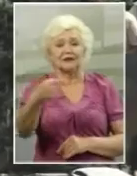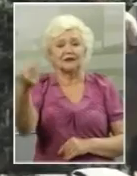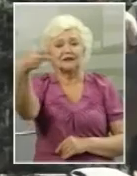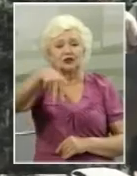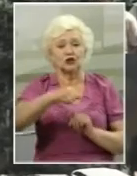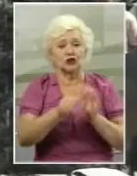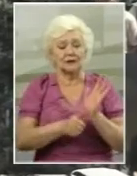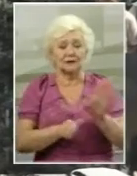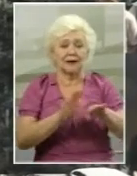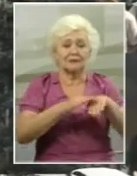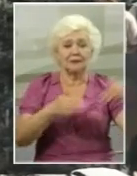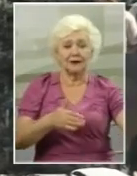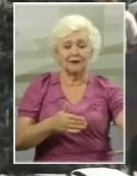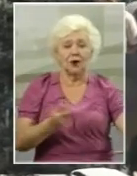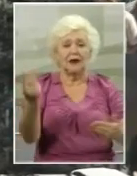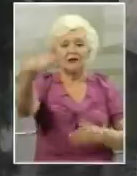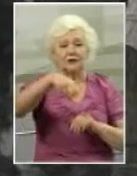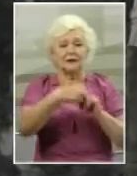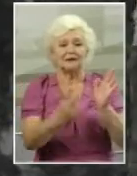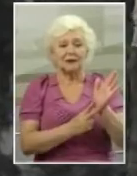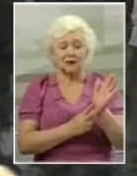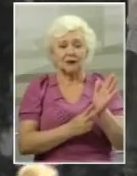2015-2016. З лівого боку –